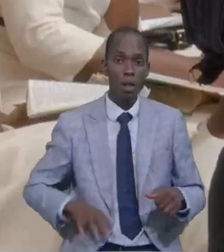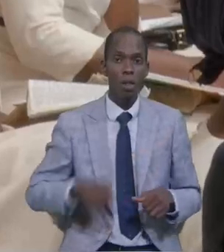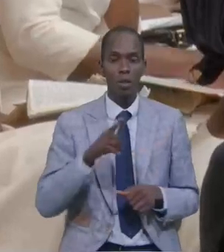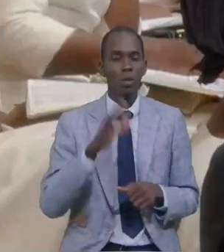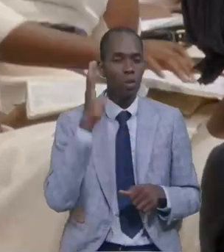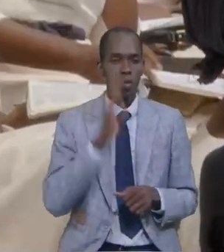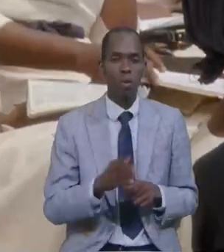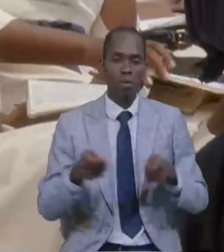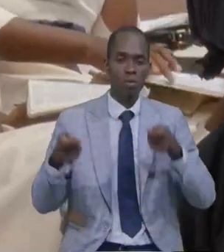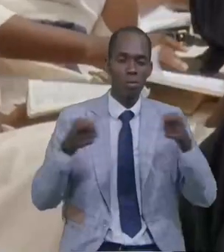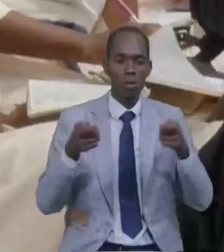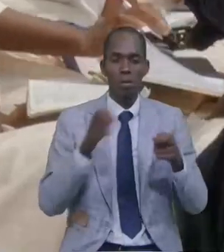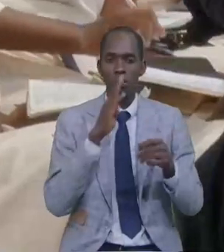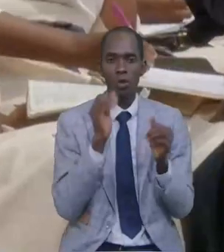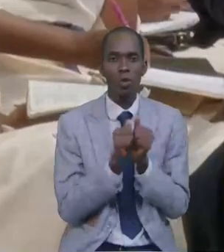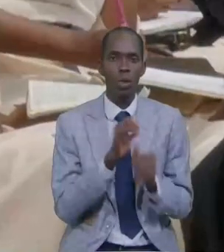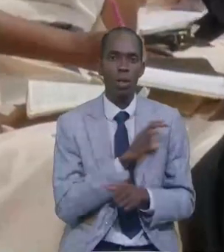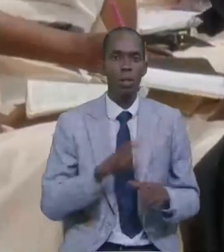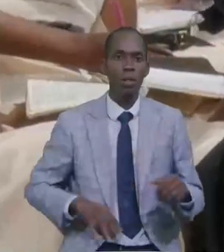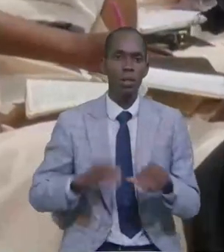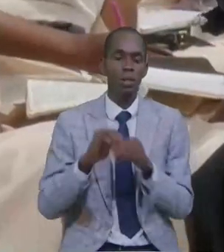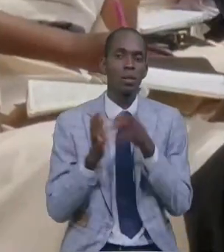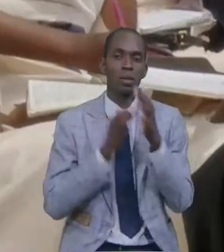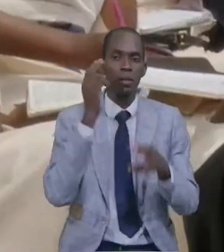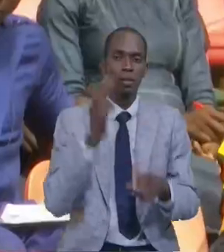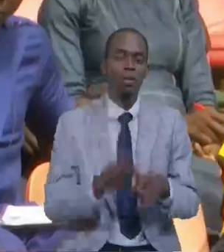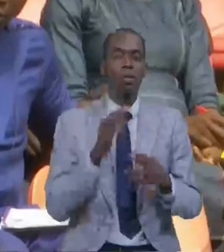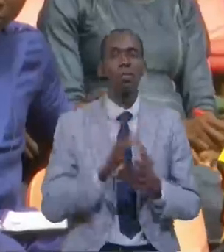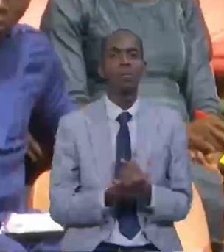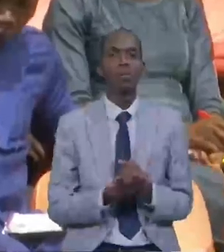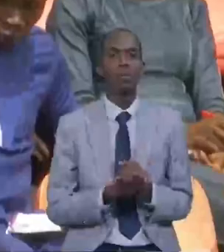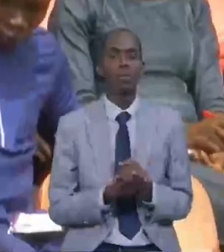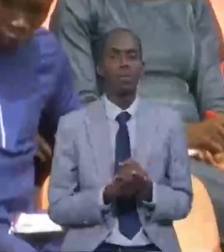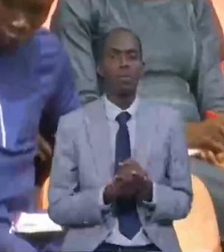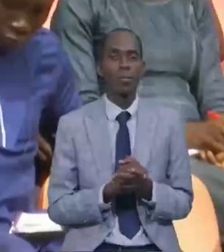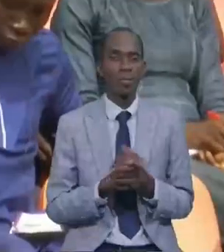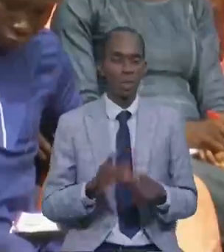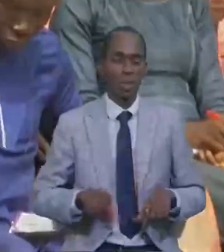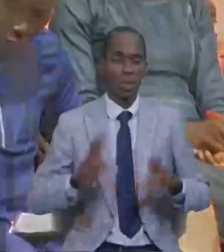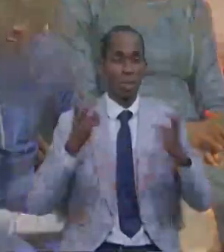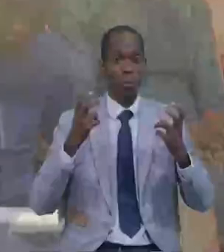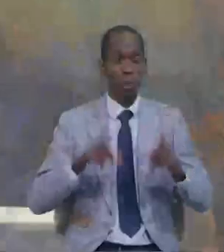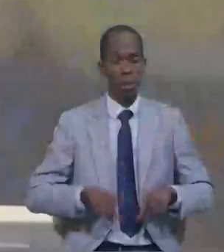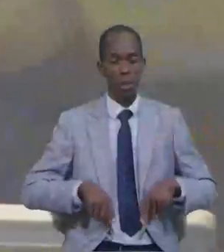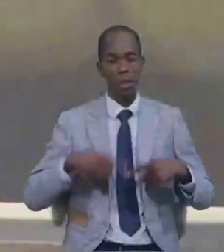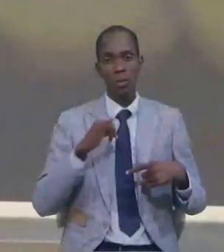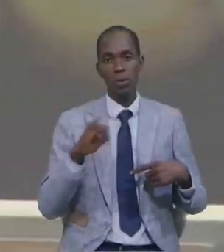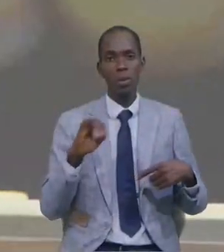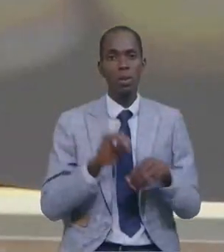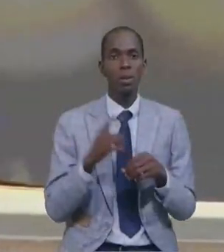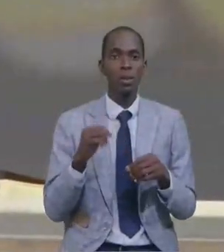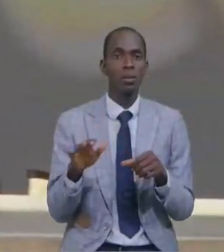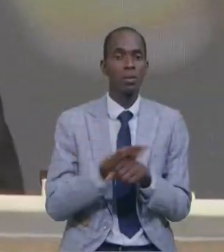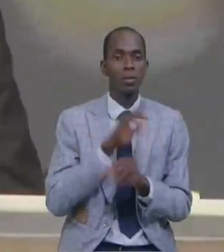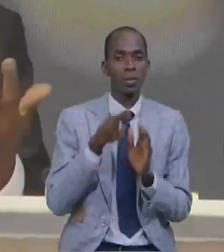Vivre dans la plénitude de Christ par la foi. Il y a trois choses à